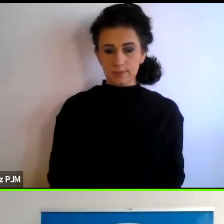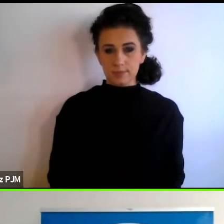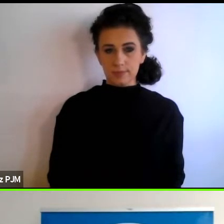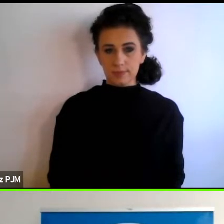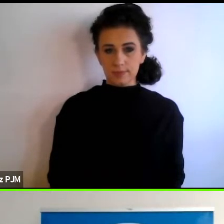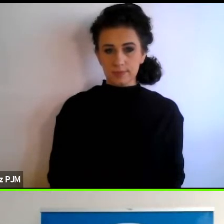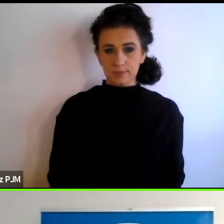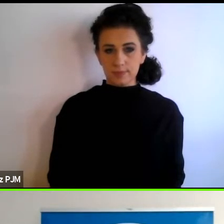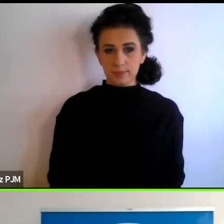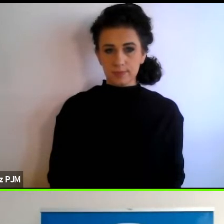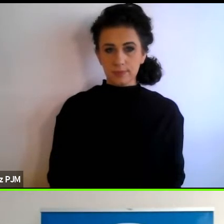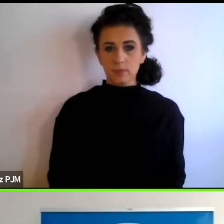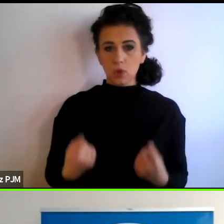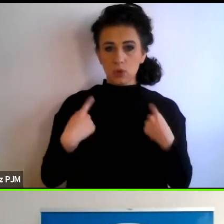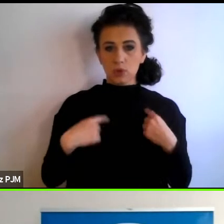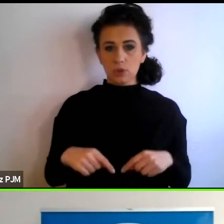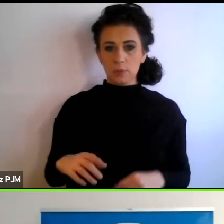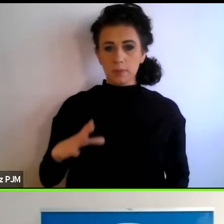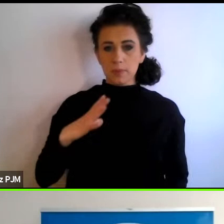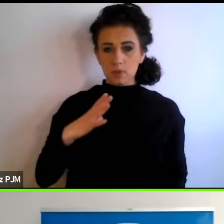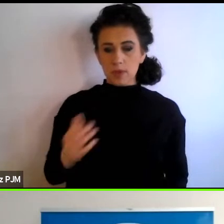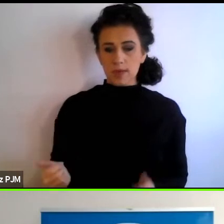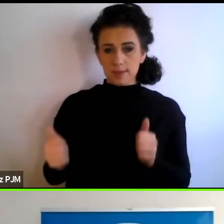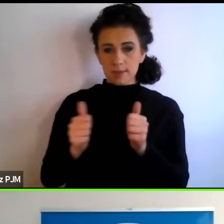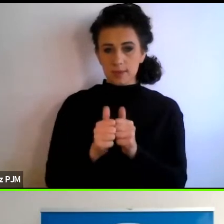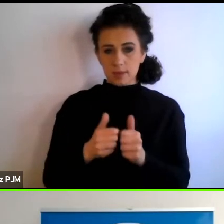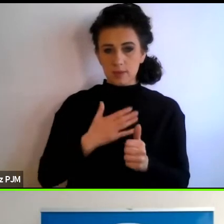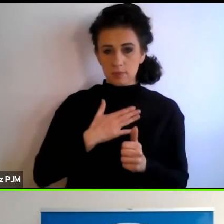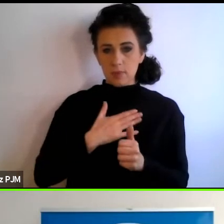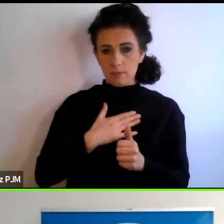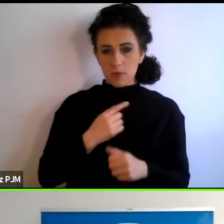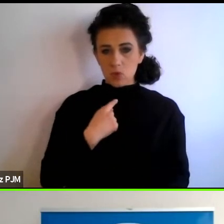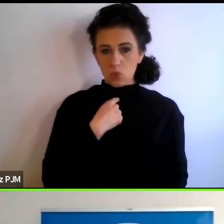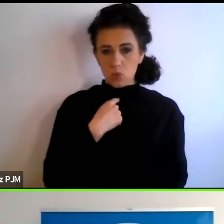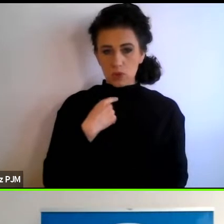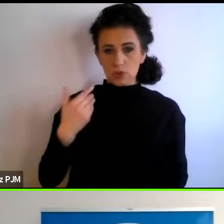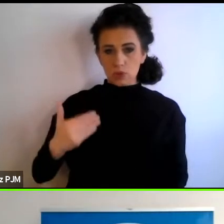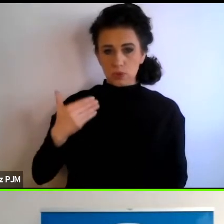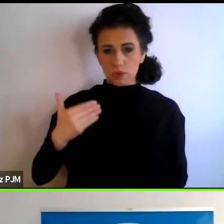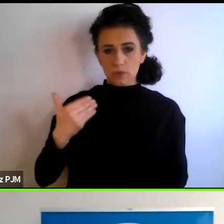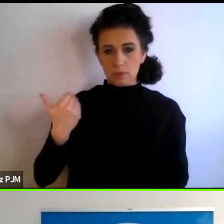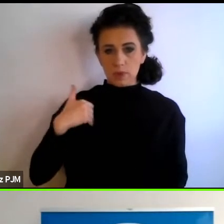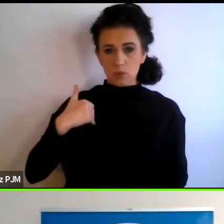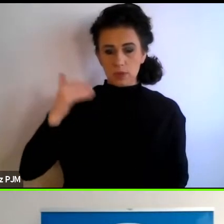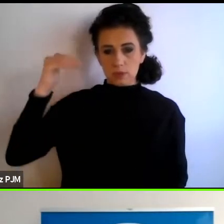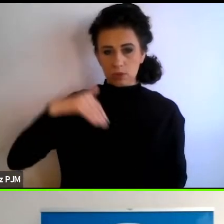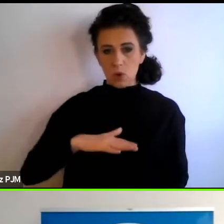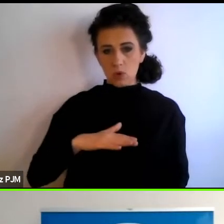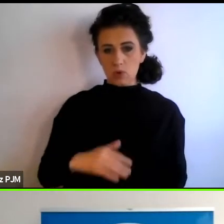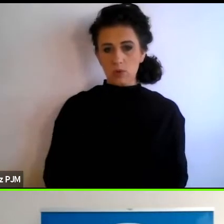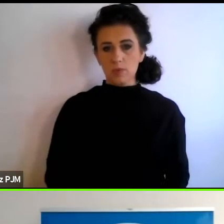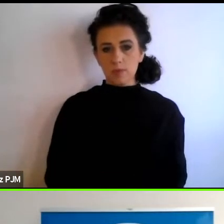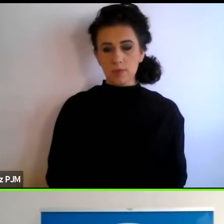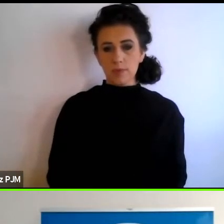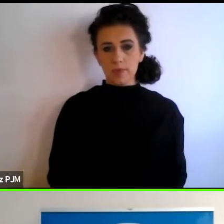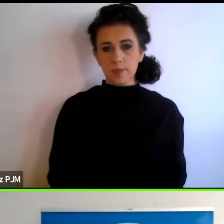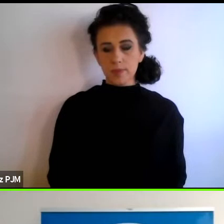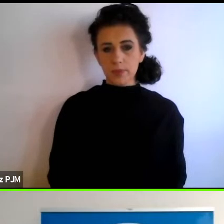byli asystentami. Mamy taki głos Uniwersytetu w Białymstoku między innymi.